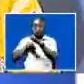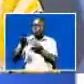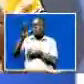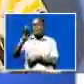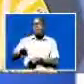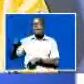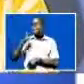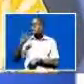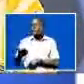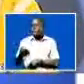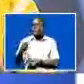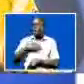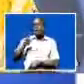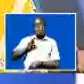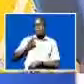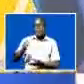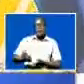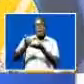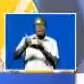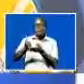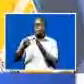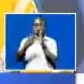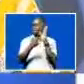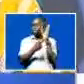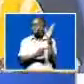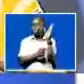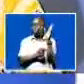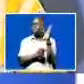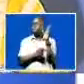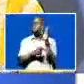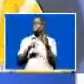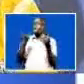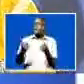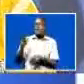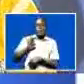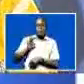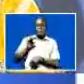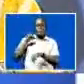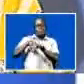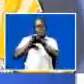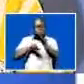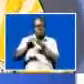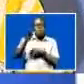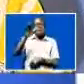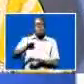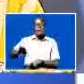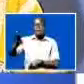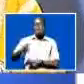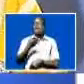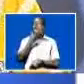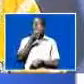waseme wanawake wetu wasaidieni kwa hili na hili. Naam. Wanawake sasa hata ukiingia bunge sasa hii wanaume ndio wale wacho